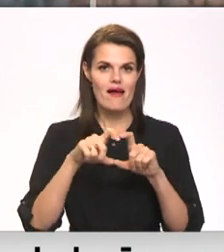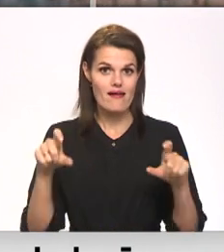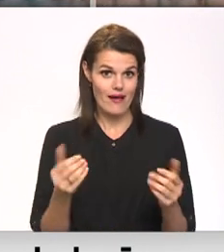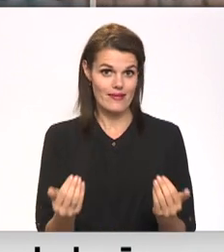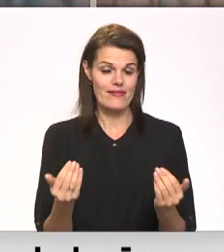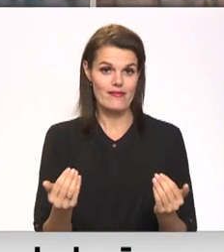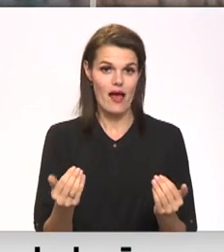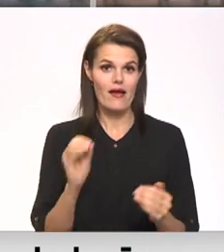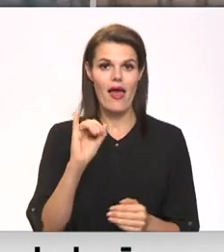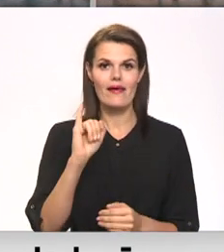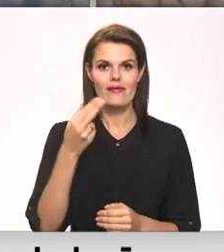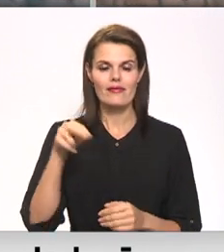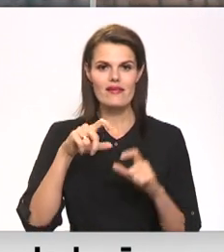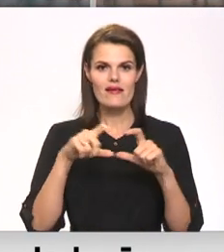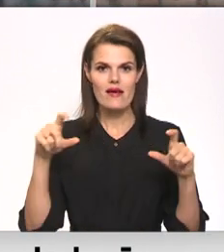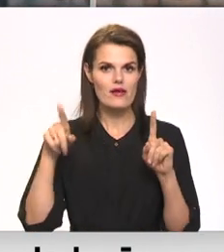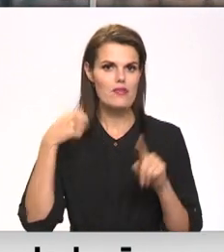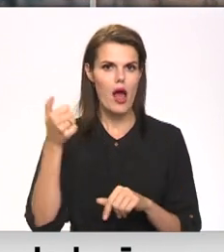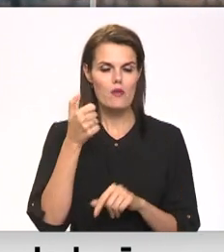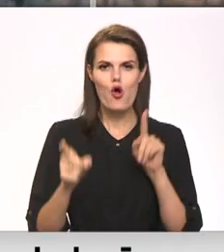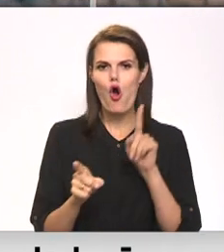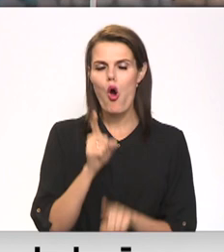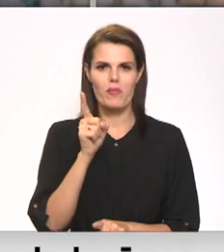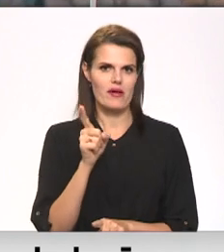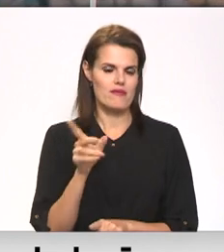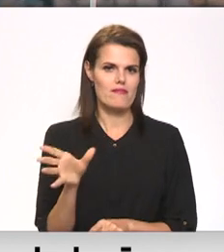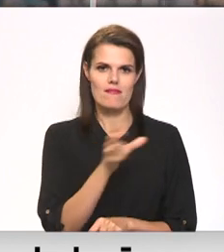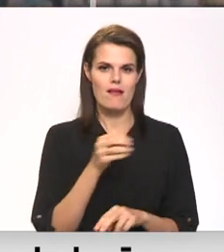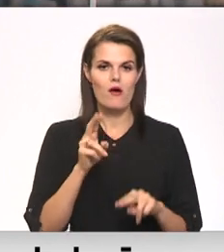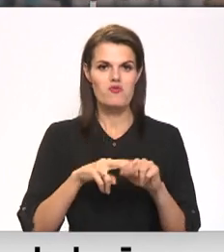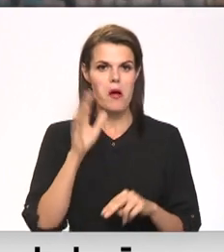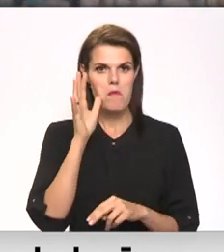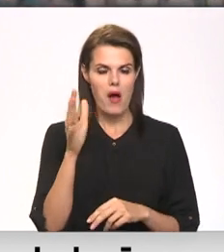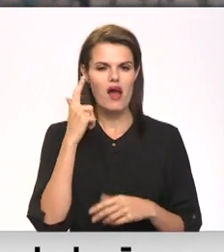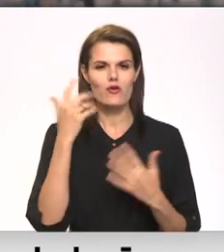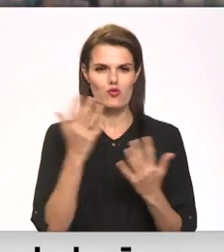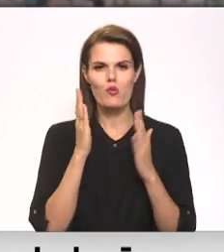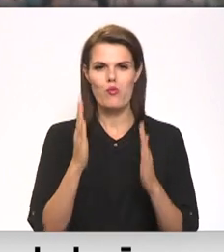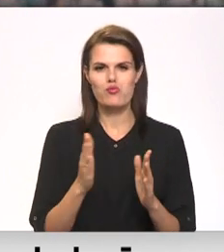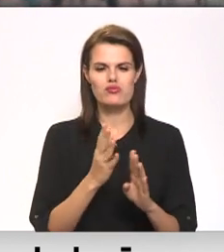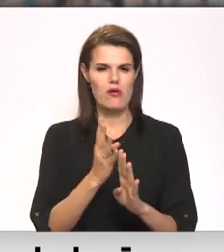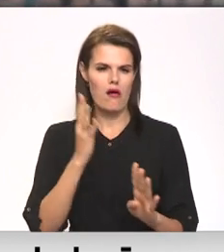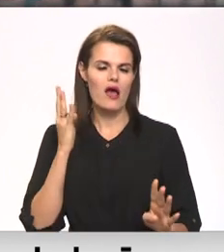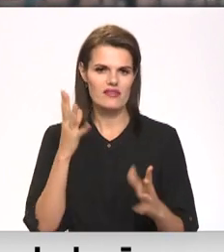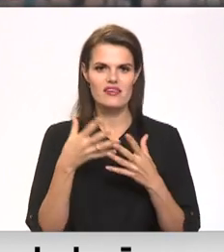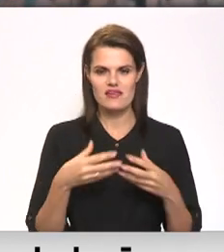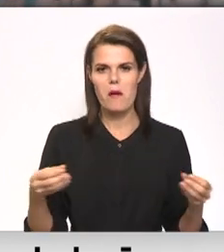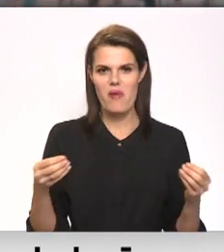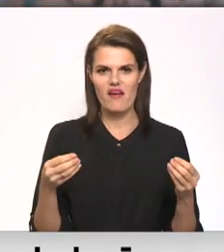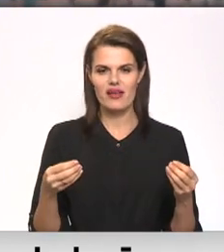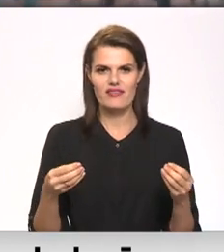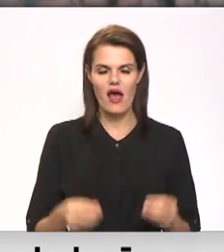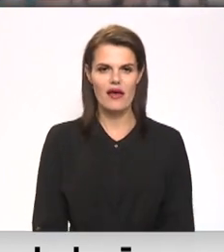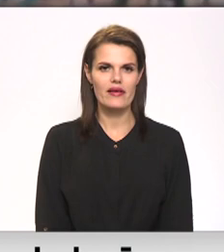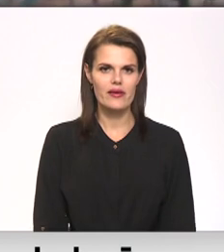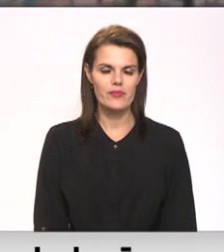tagad. E-ID karti nākamgad būs obligāta un pārvalde prognozē garas rindas pavasarī. Plašāk stāsta Dāvids